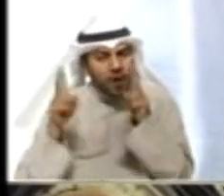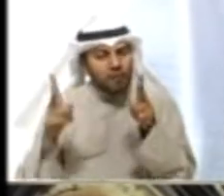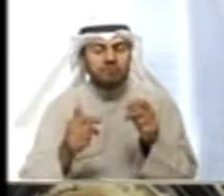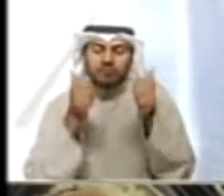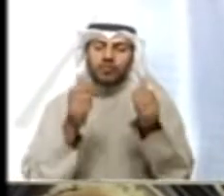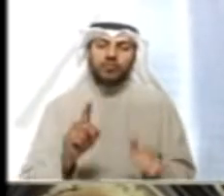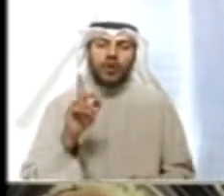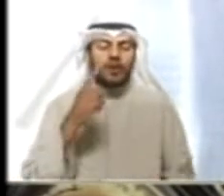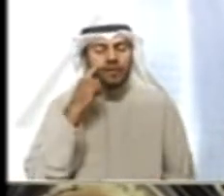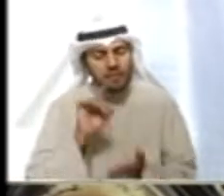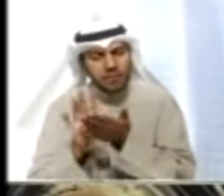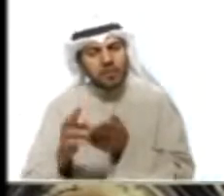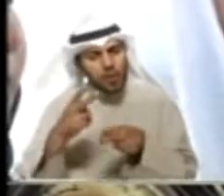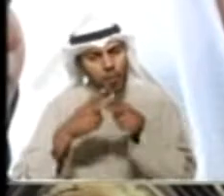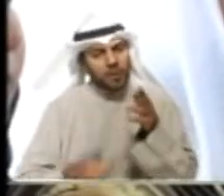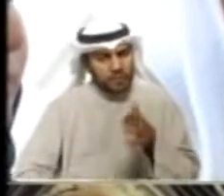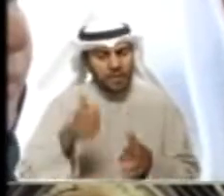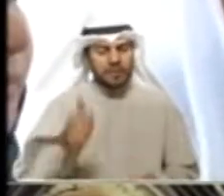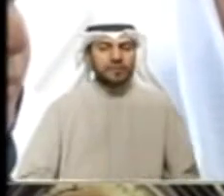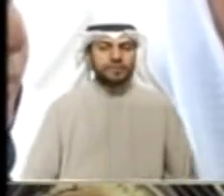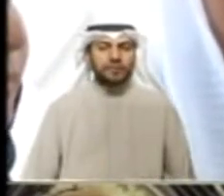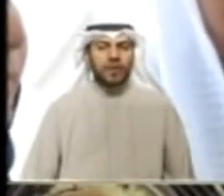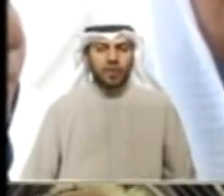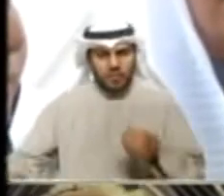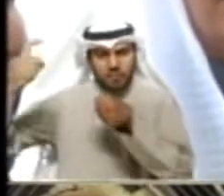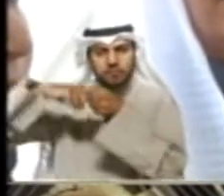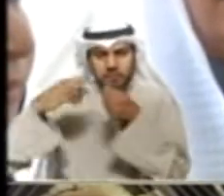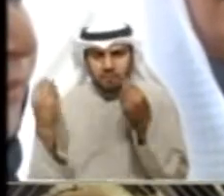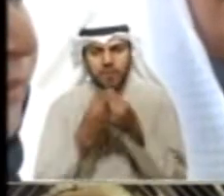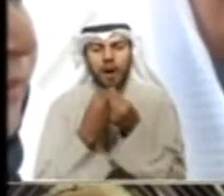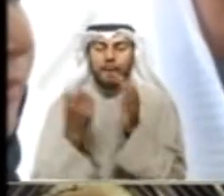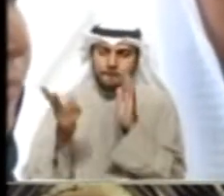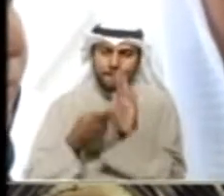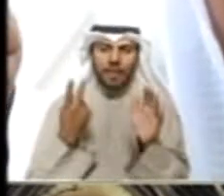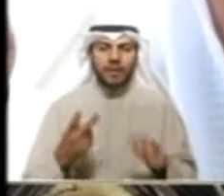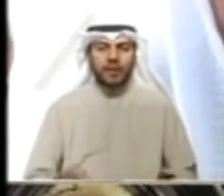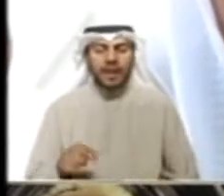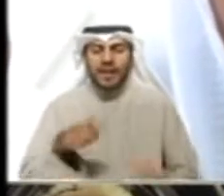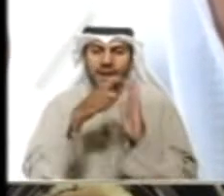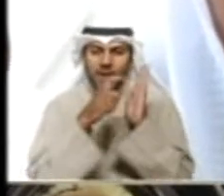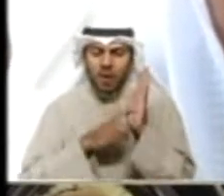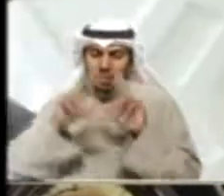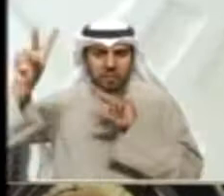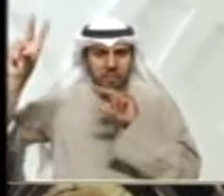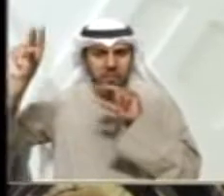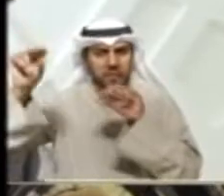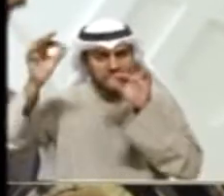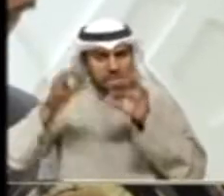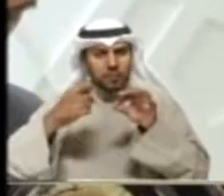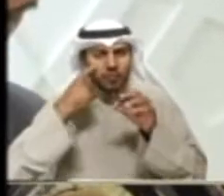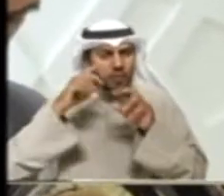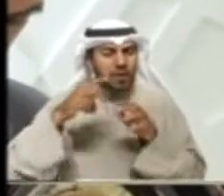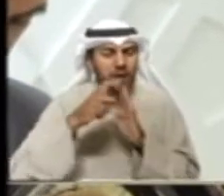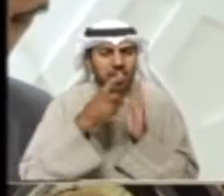لا نملك إحنا في تغييرها وتقييدها. كل ما هو مطلوب منا في جلسة خاصة لإقرار قانون مرتبط بالشأن الرياضي الكويتي. نعم، هناك